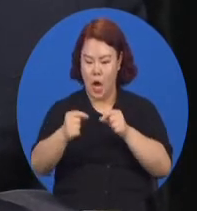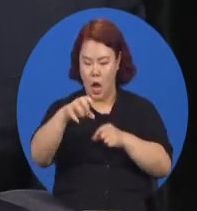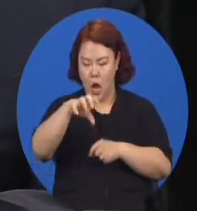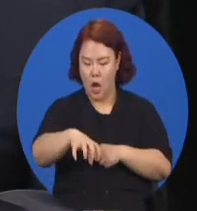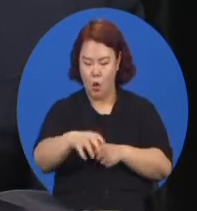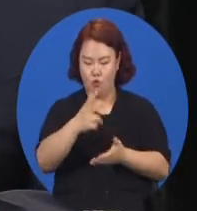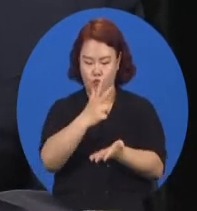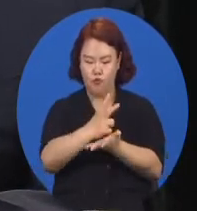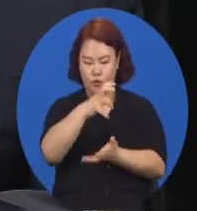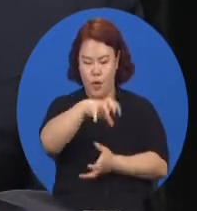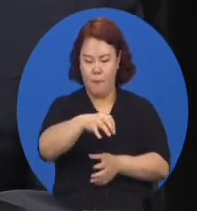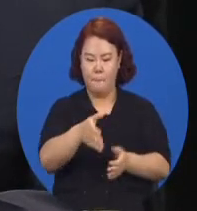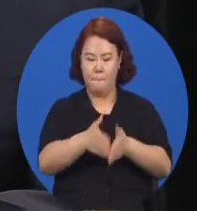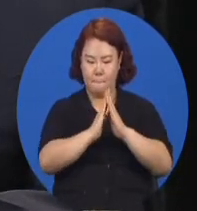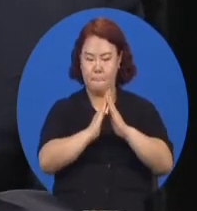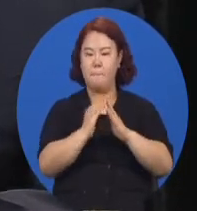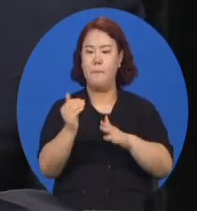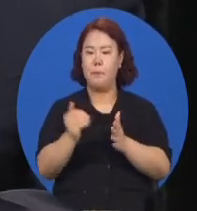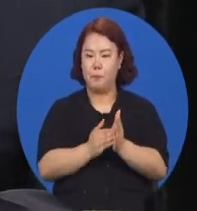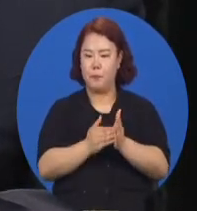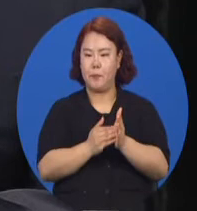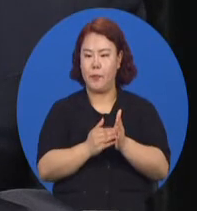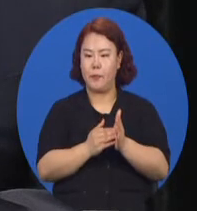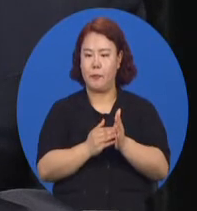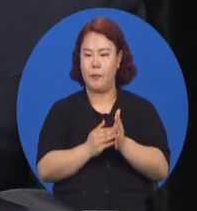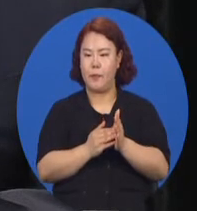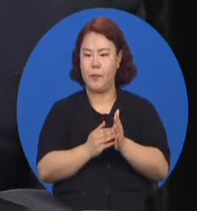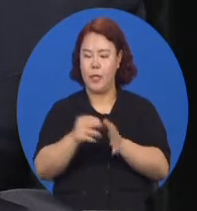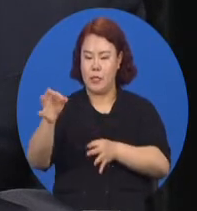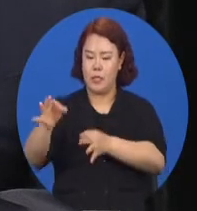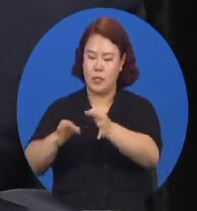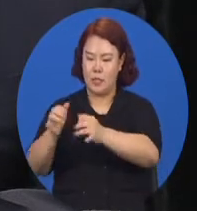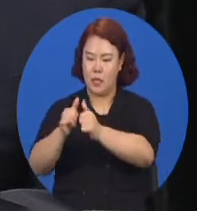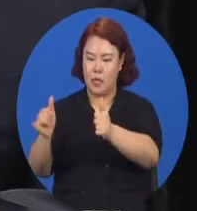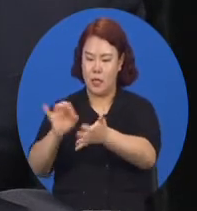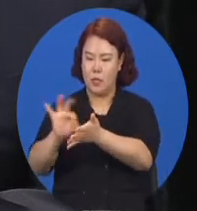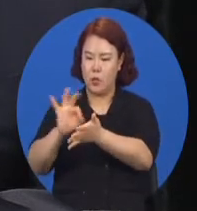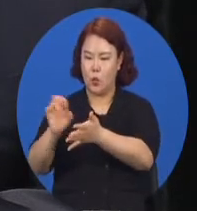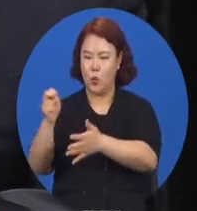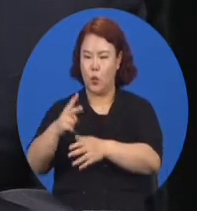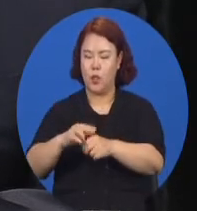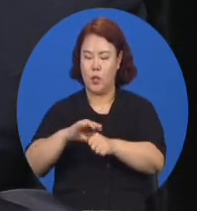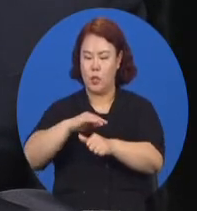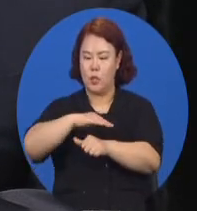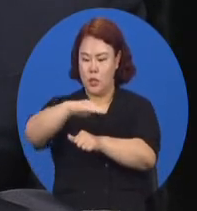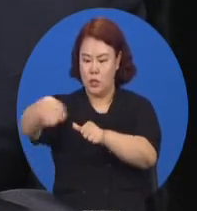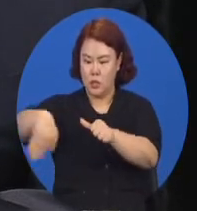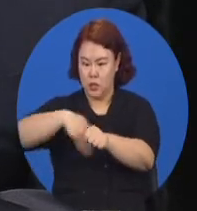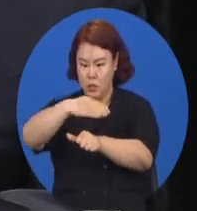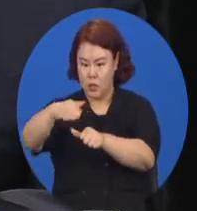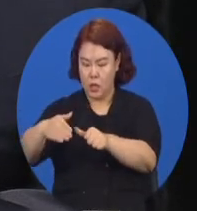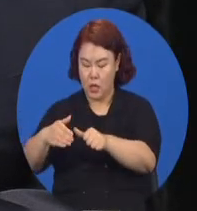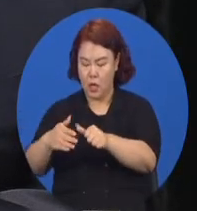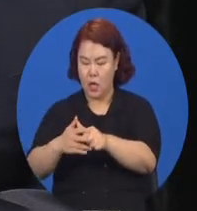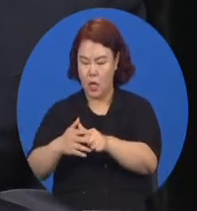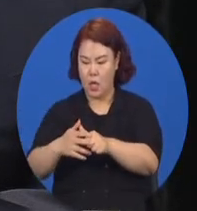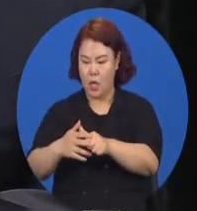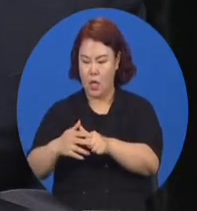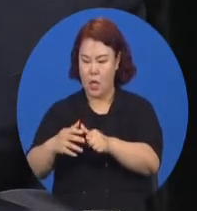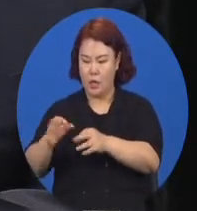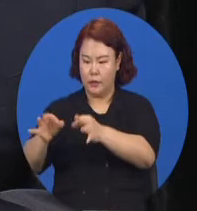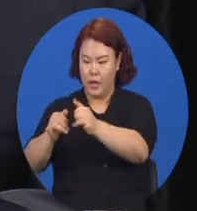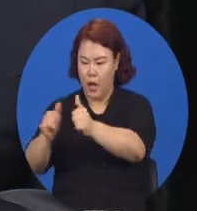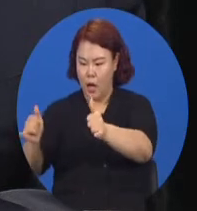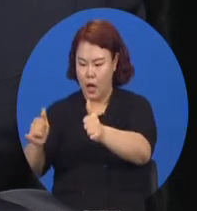주차장을 설립해주고 그렇게 함으로써 그 시장을 이용하거나 근처에 밀집된 상인들의